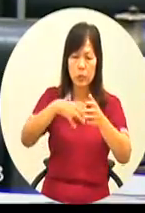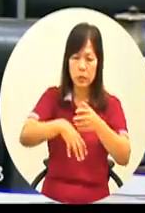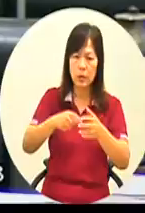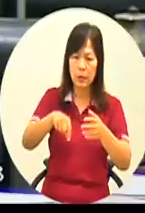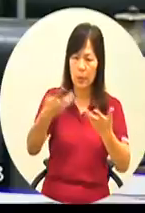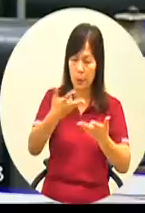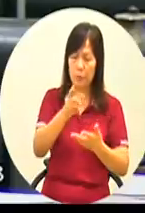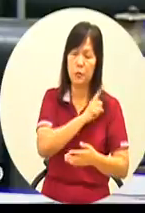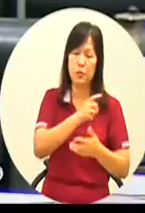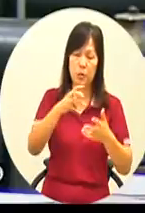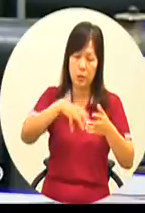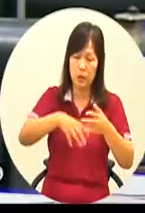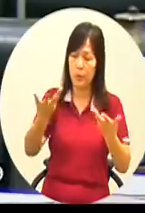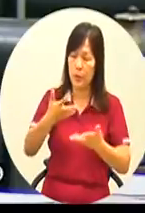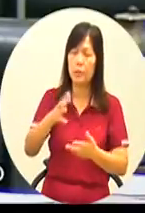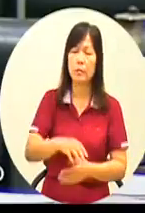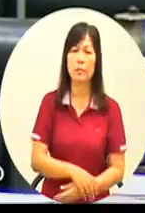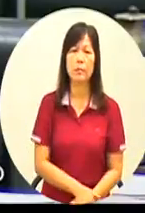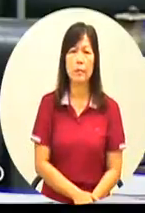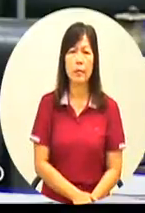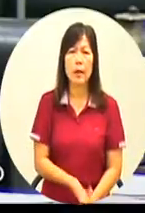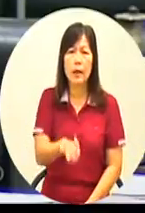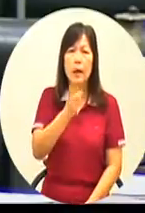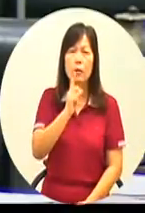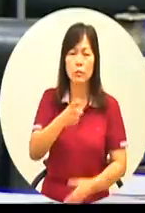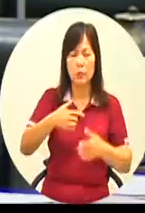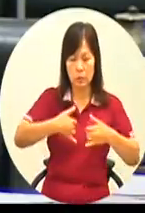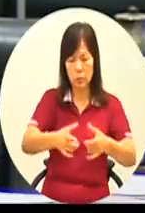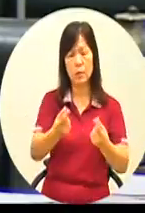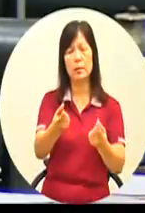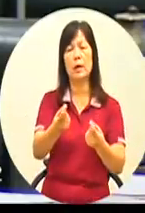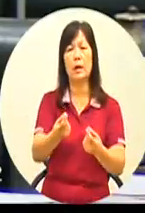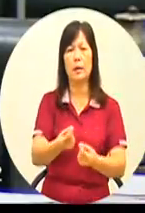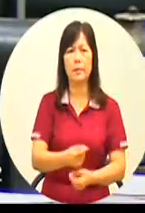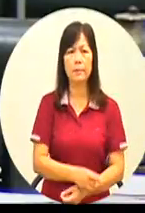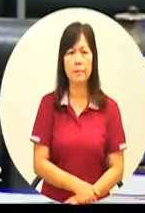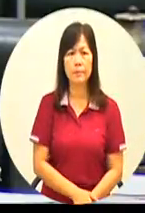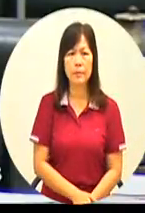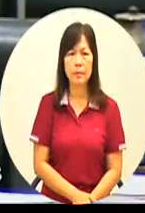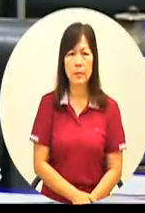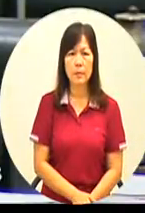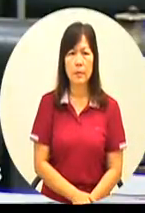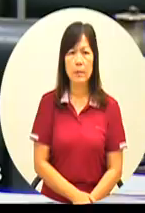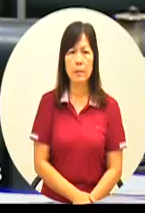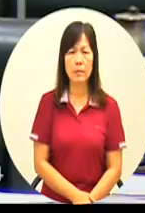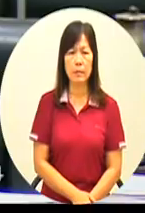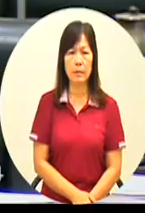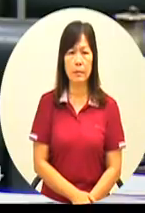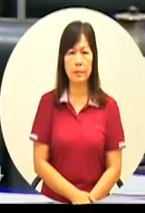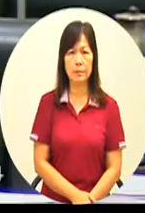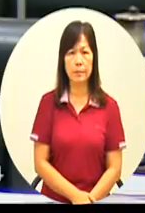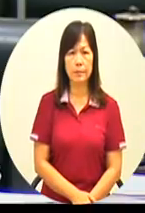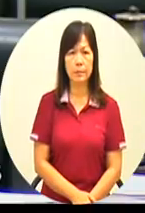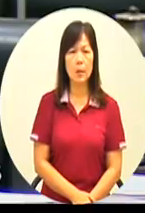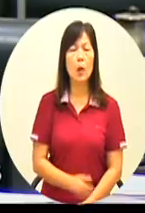啊。哈，刚刚我讲的那个道路也是内部的问题啊。事实上啊，好，如果说法